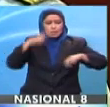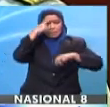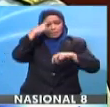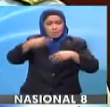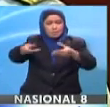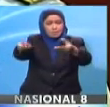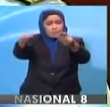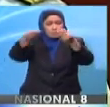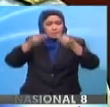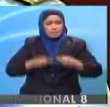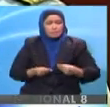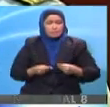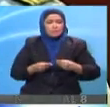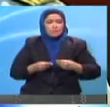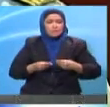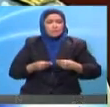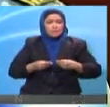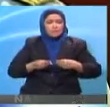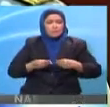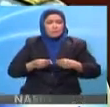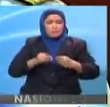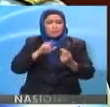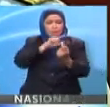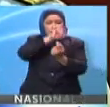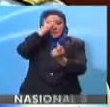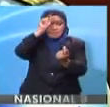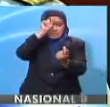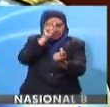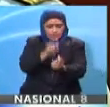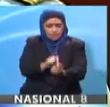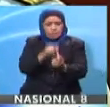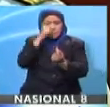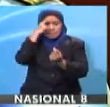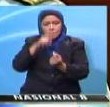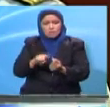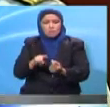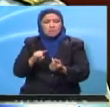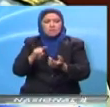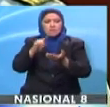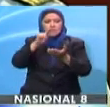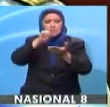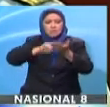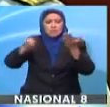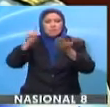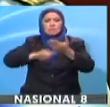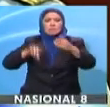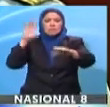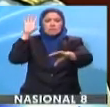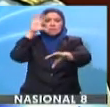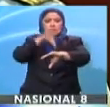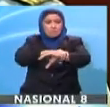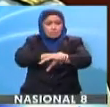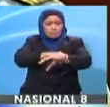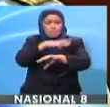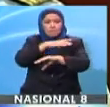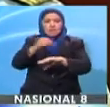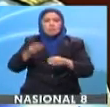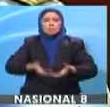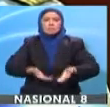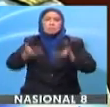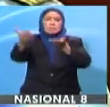gambaran yang lebih jitu untuk tujuan tangkapan dan